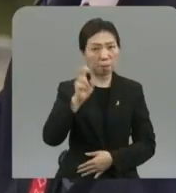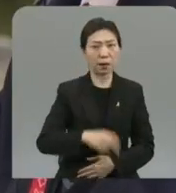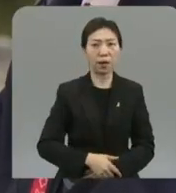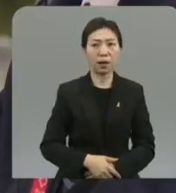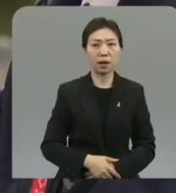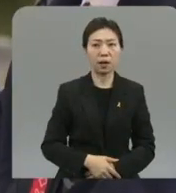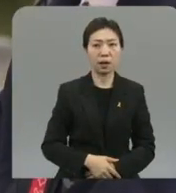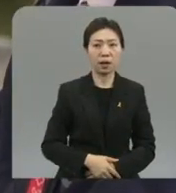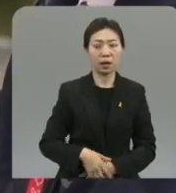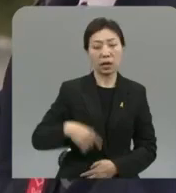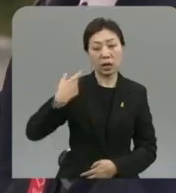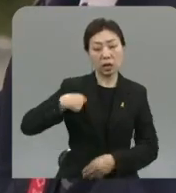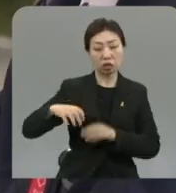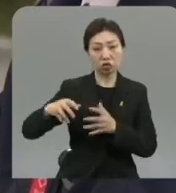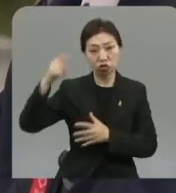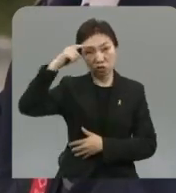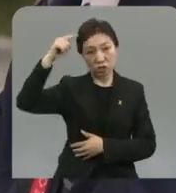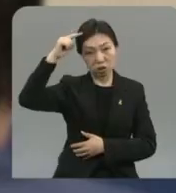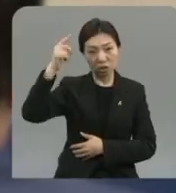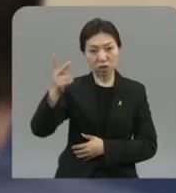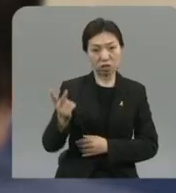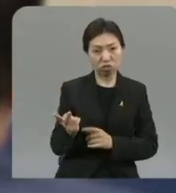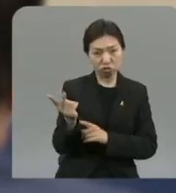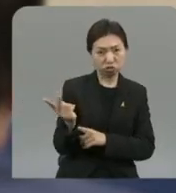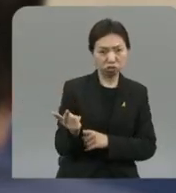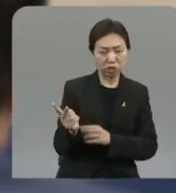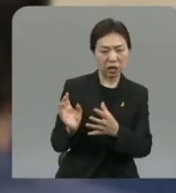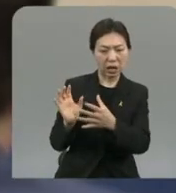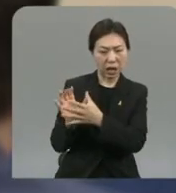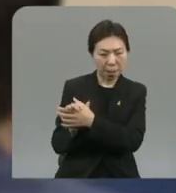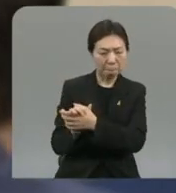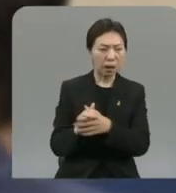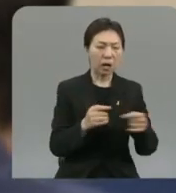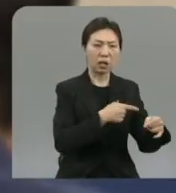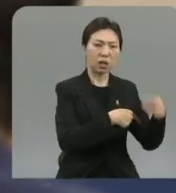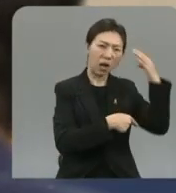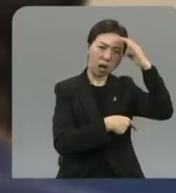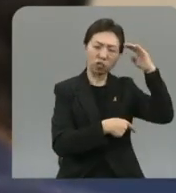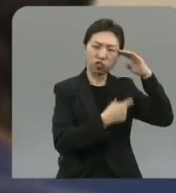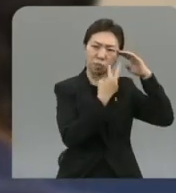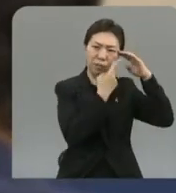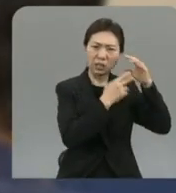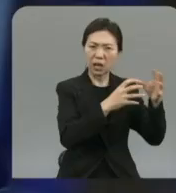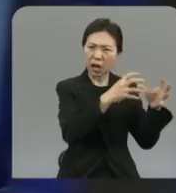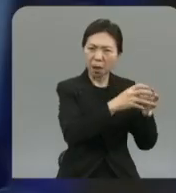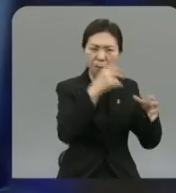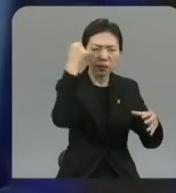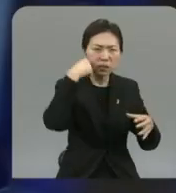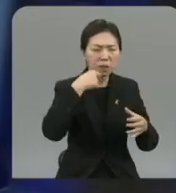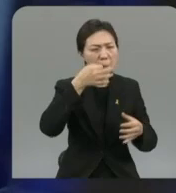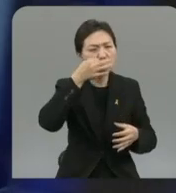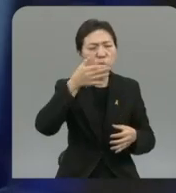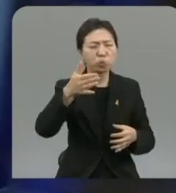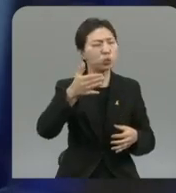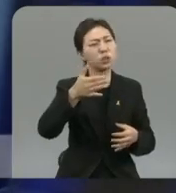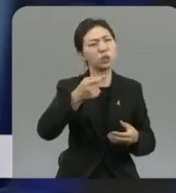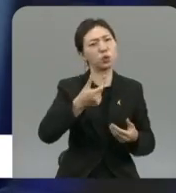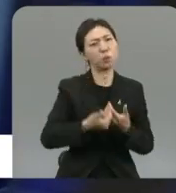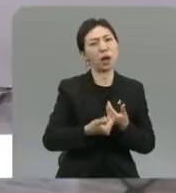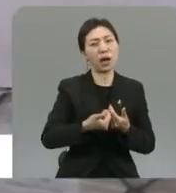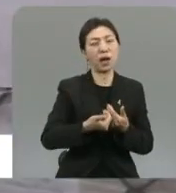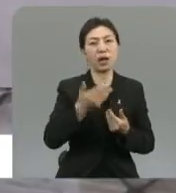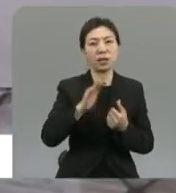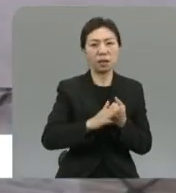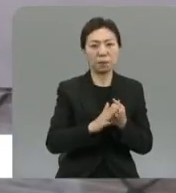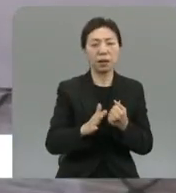との協力を強化することが今回の首脳会談の主な狙いになる一方で中国やロシアから